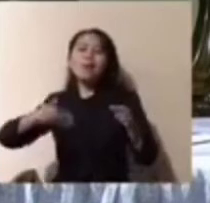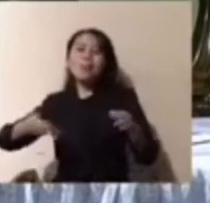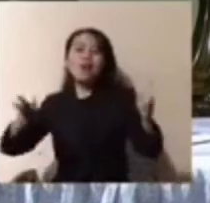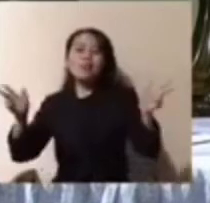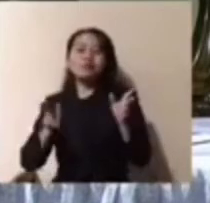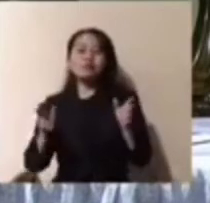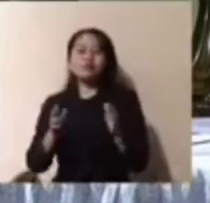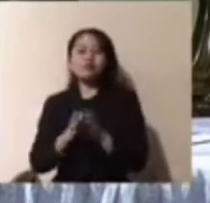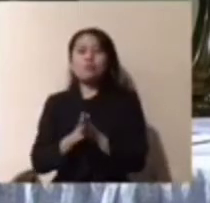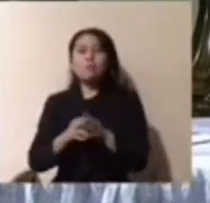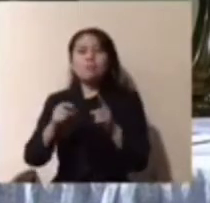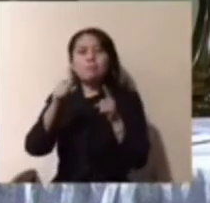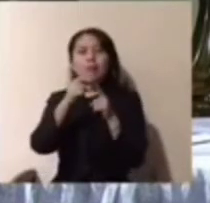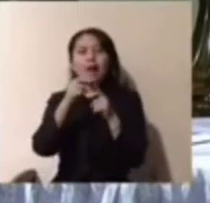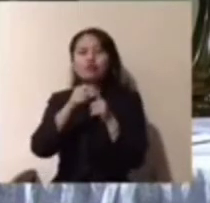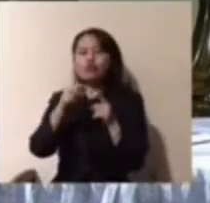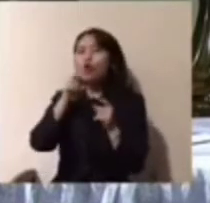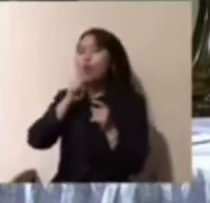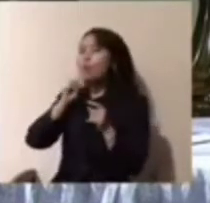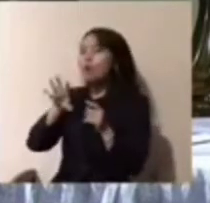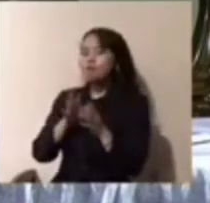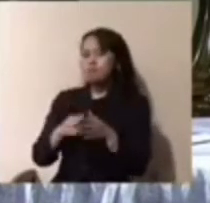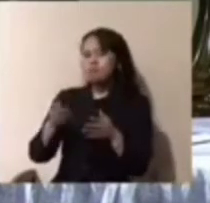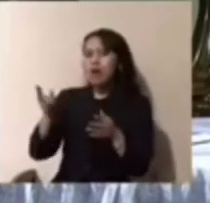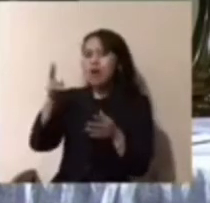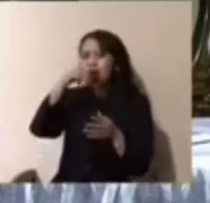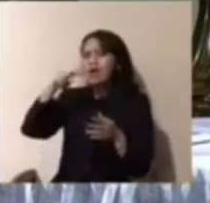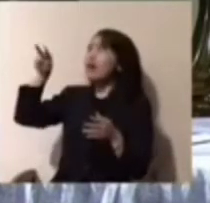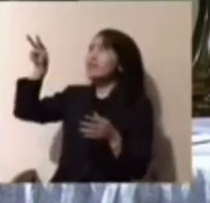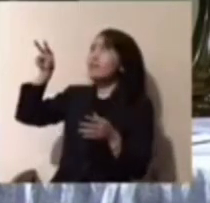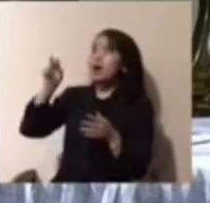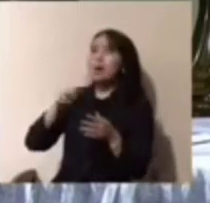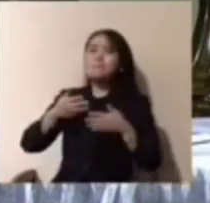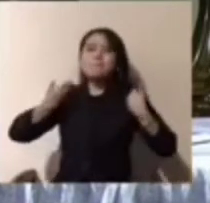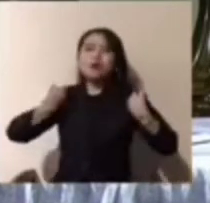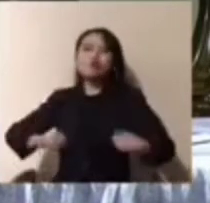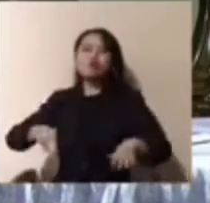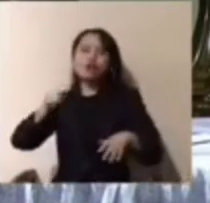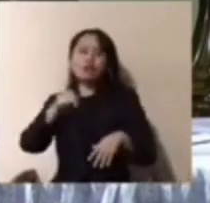menyatakan, "Lihatlah sang manusia ini."